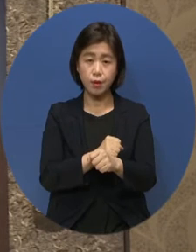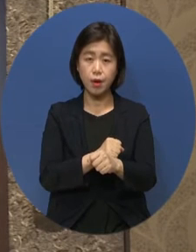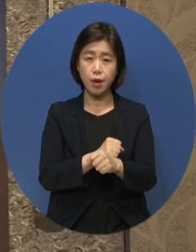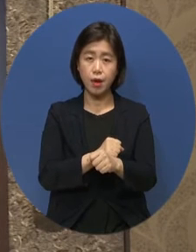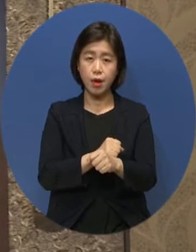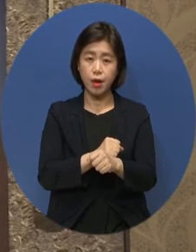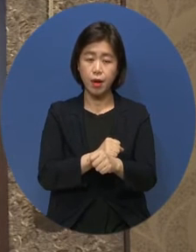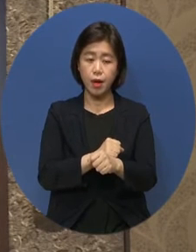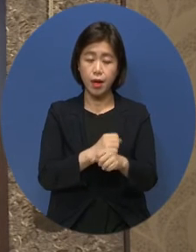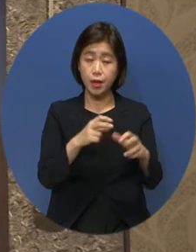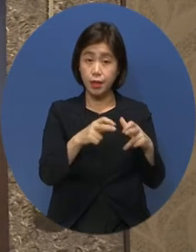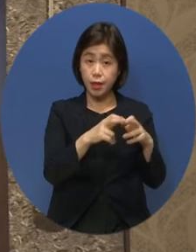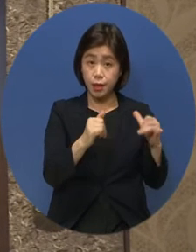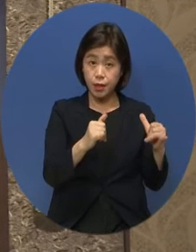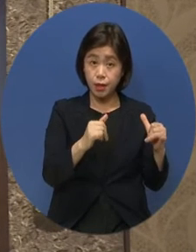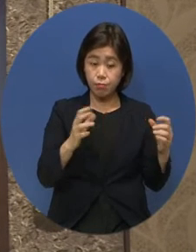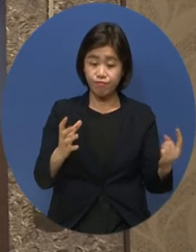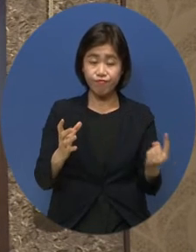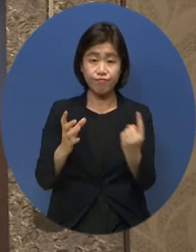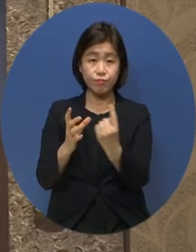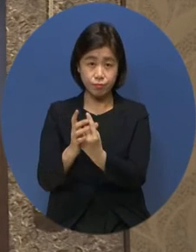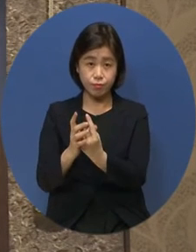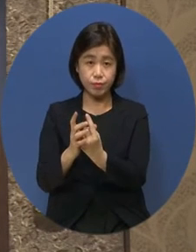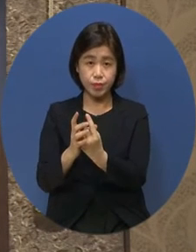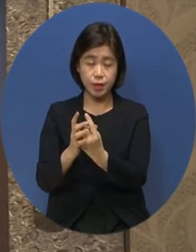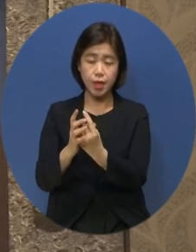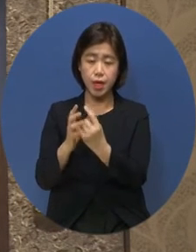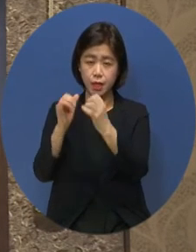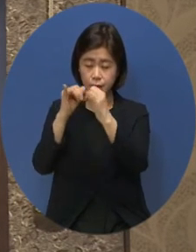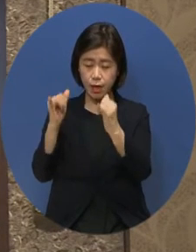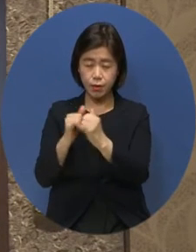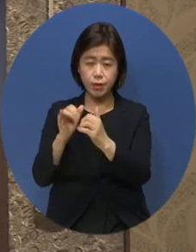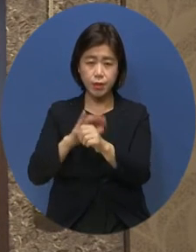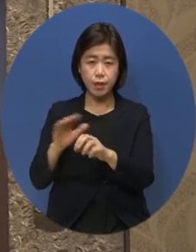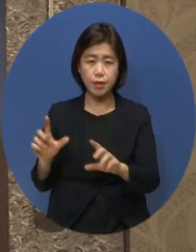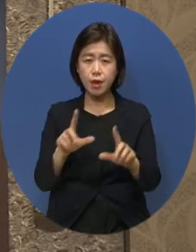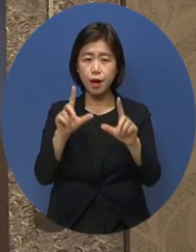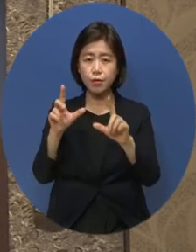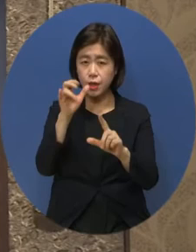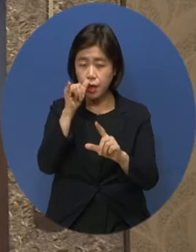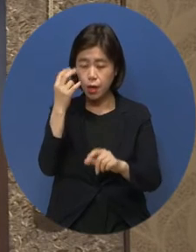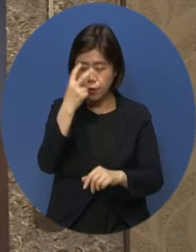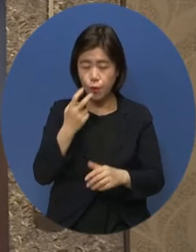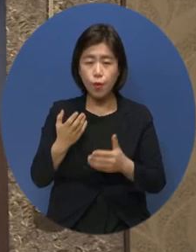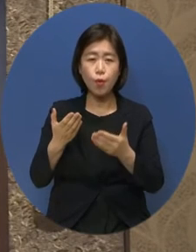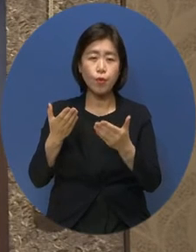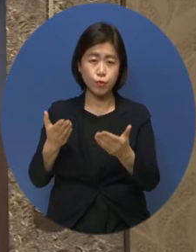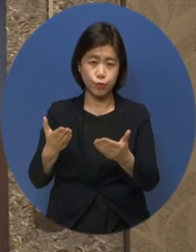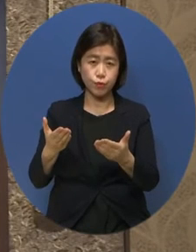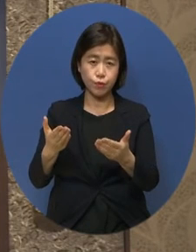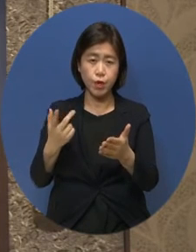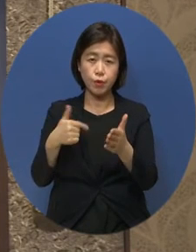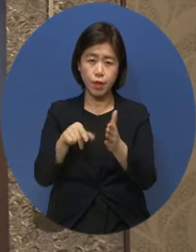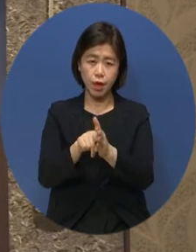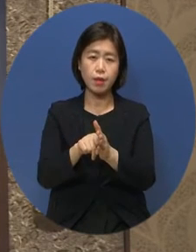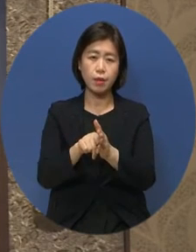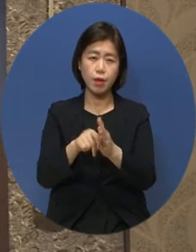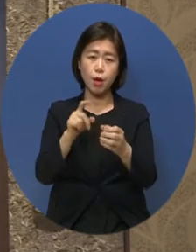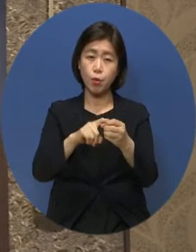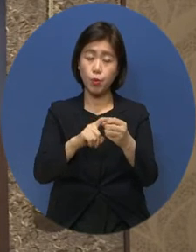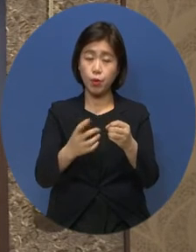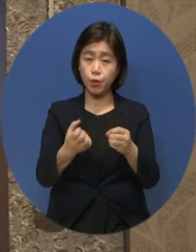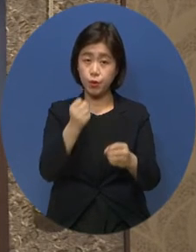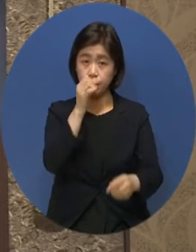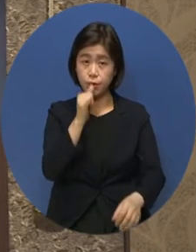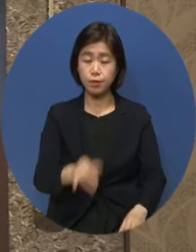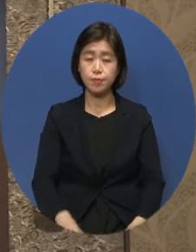정착하고 생활해 나갈 수 있도록 블룸 책으로 구축하는 것이 우리 영농 프로젝트 의 목표이고 어 뭐